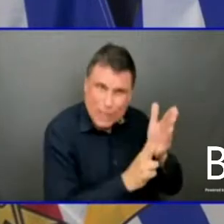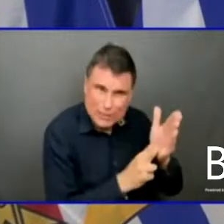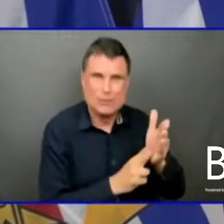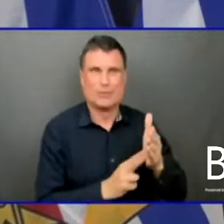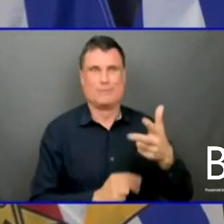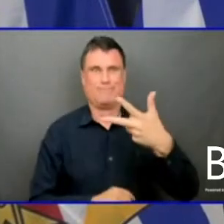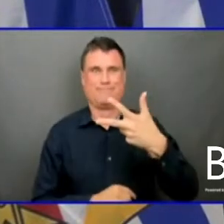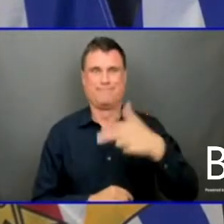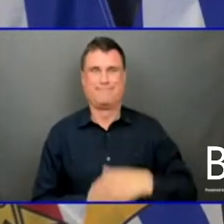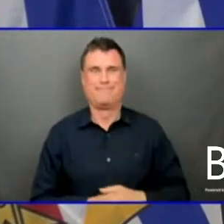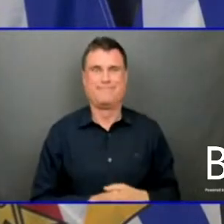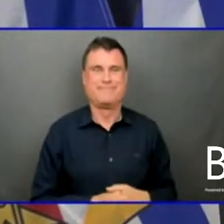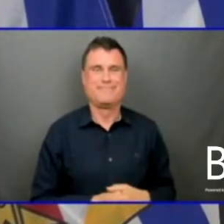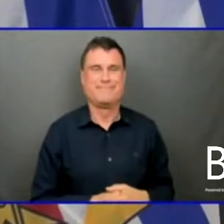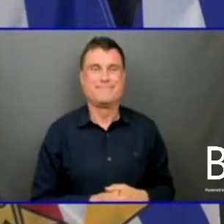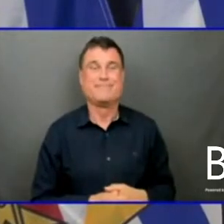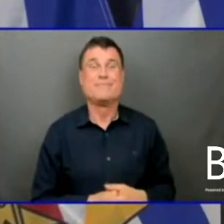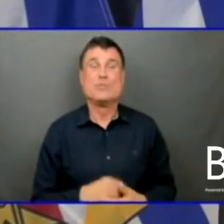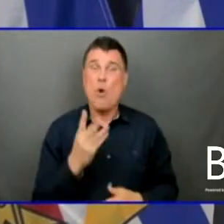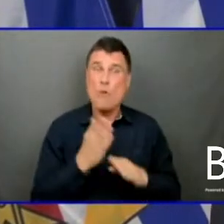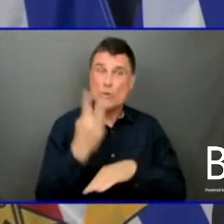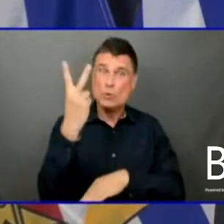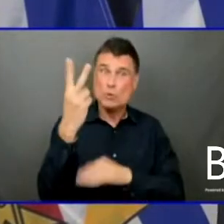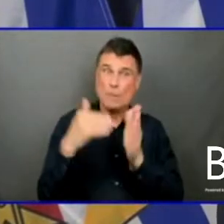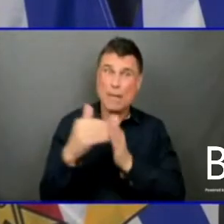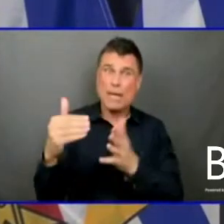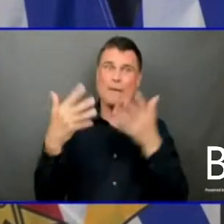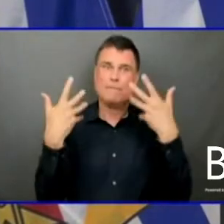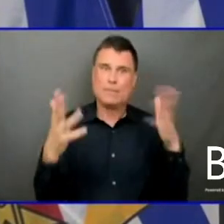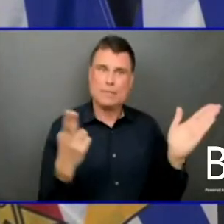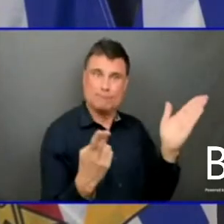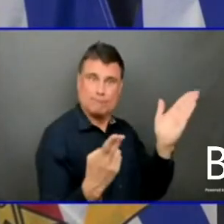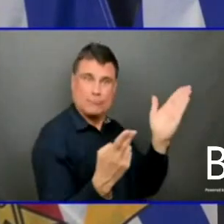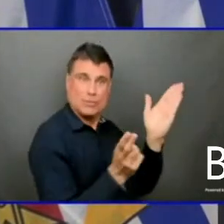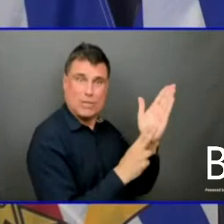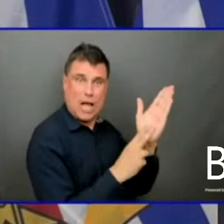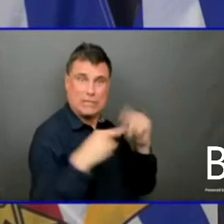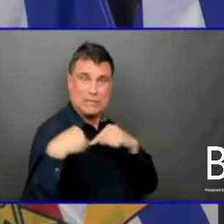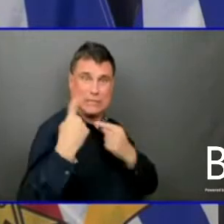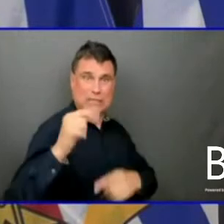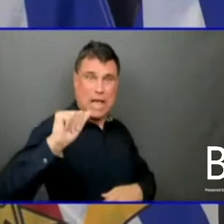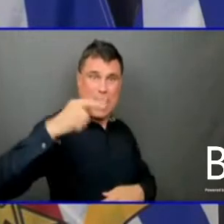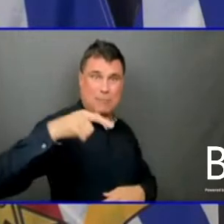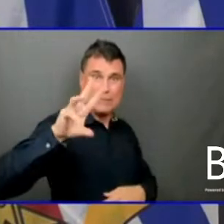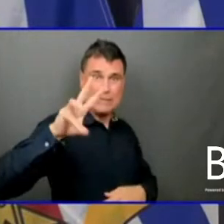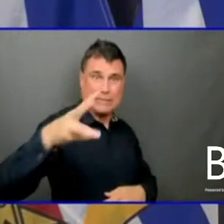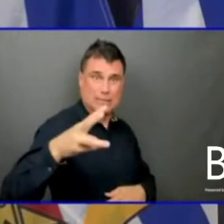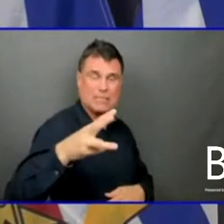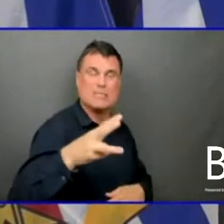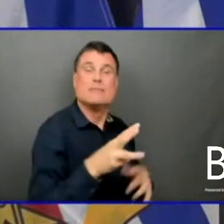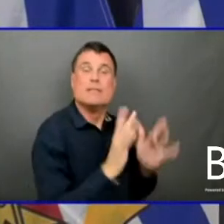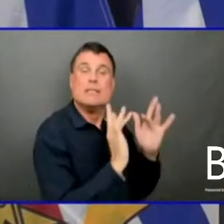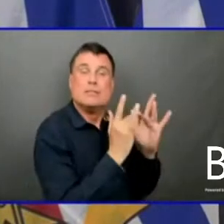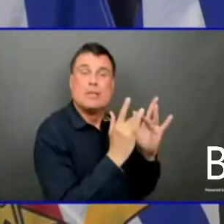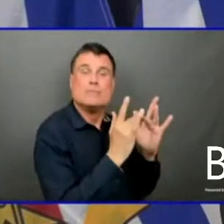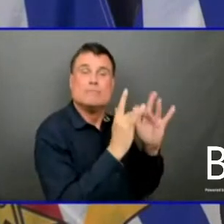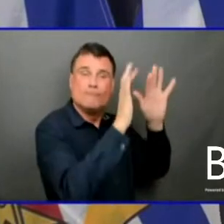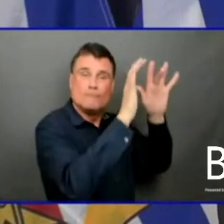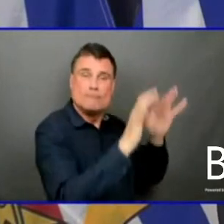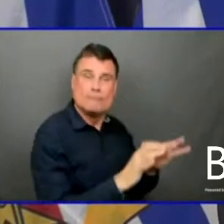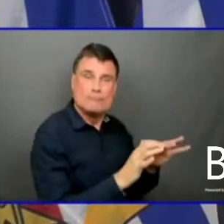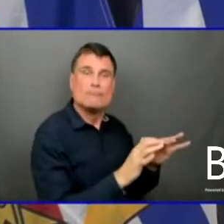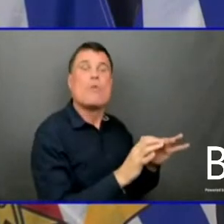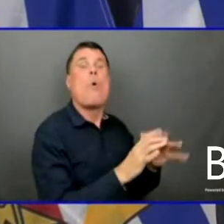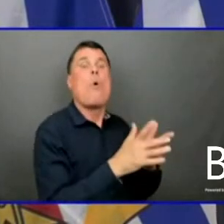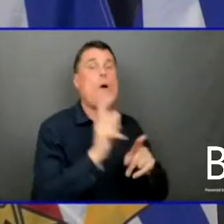那么超过今天的为止呢，已经超过250万的人来注册了啊，这个是好消息。我礼拜一还